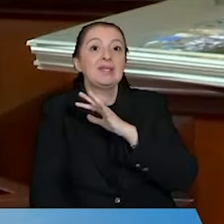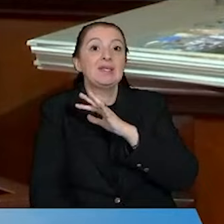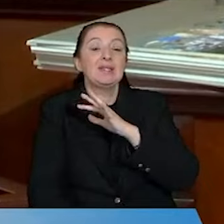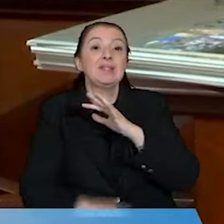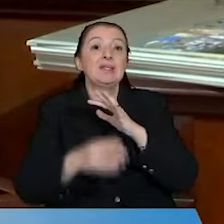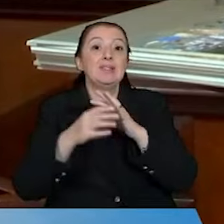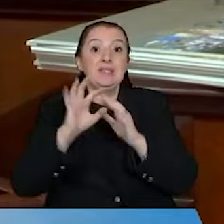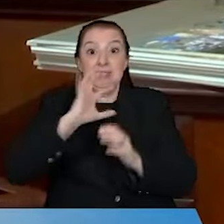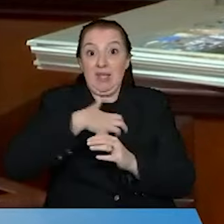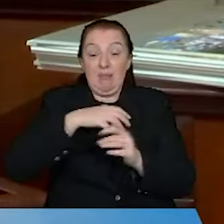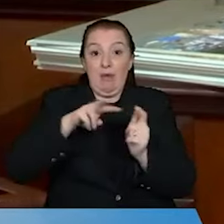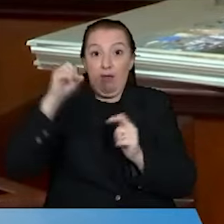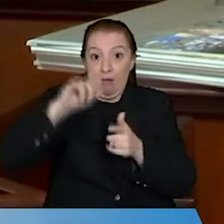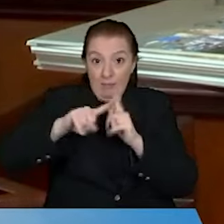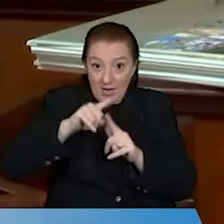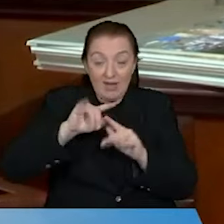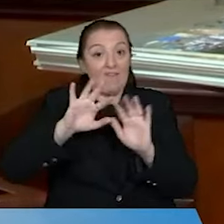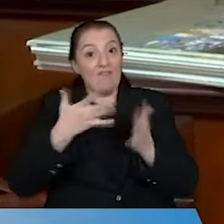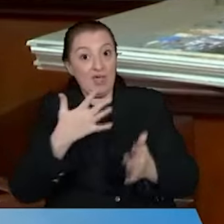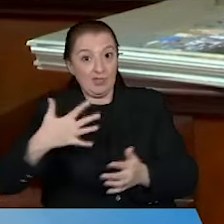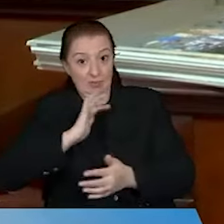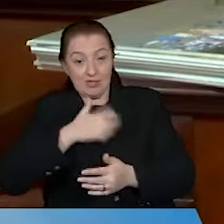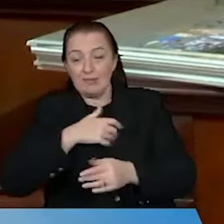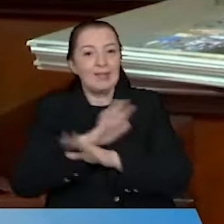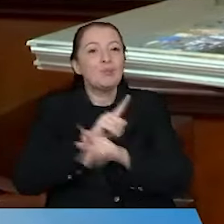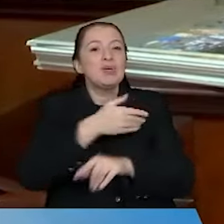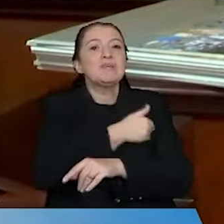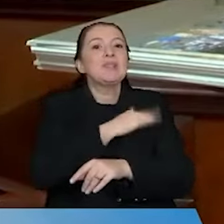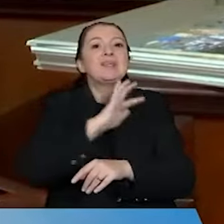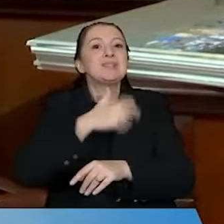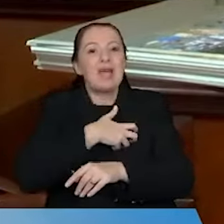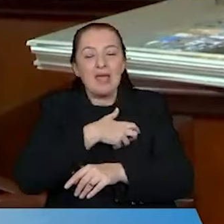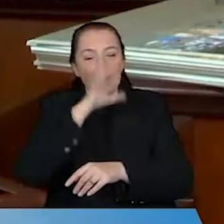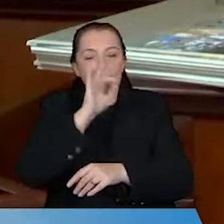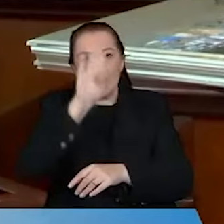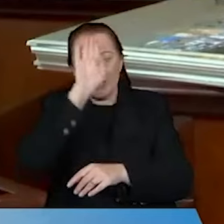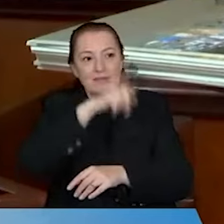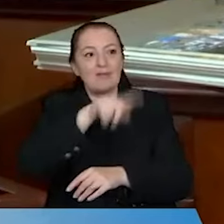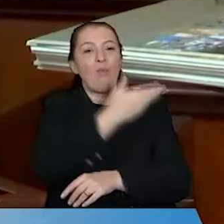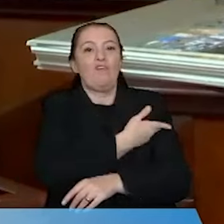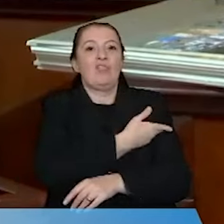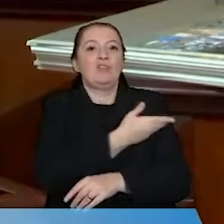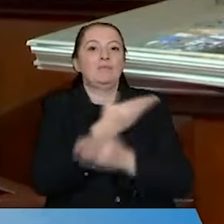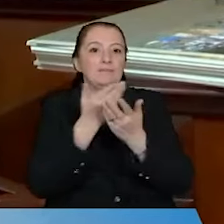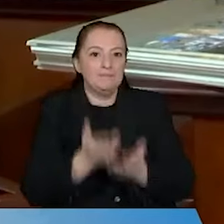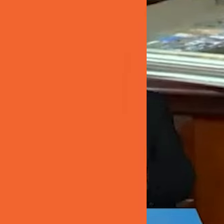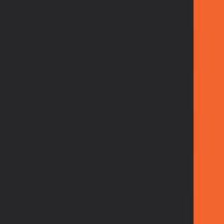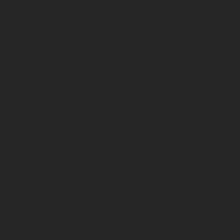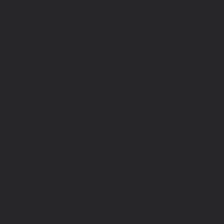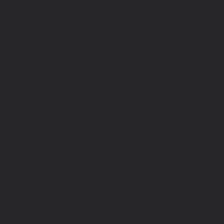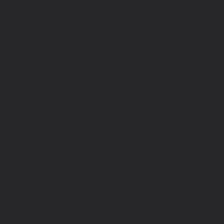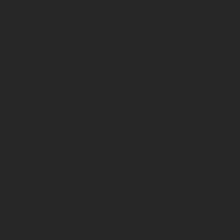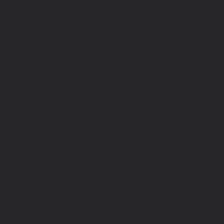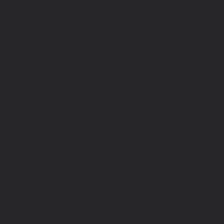Parti'dir ne de Cumhuriyet Halk Partisi'dir arkadaşlar. Bu hizmetlerin sahibi, bu eserlerin sahibi İstanbullulardır. Dolayısıyla da biz